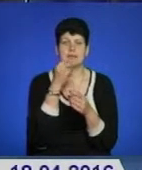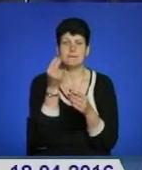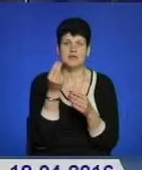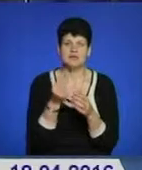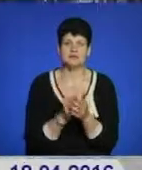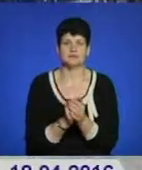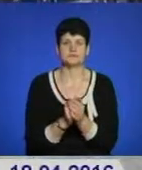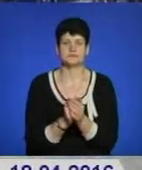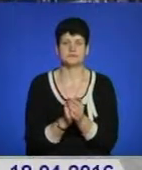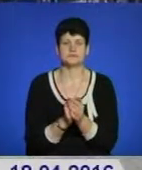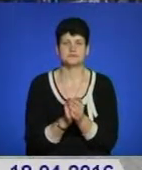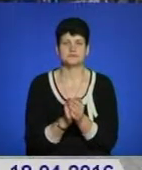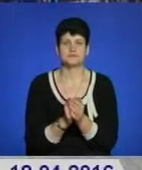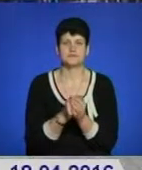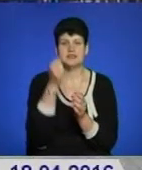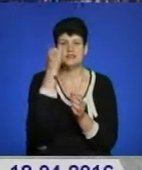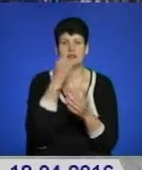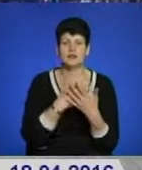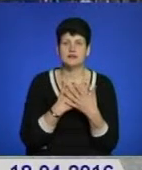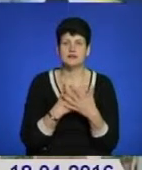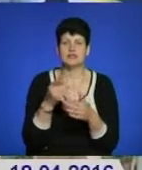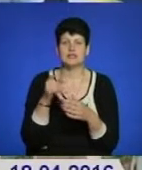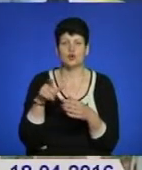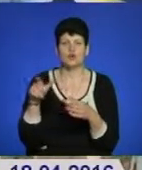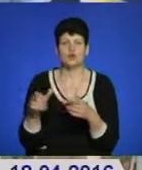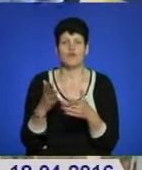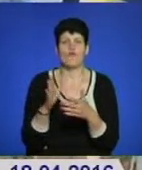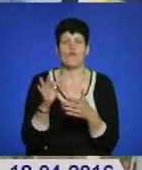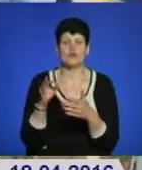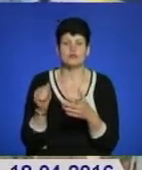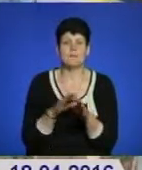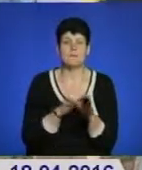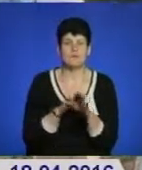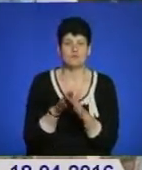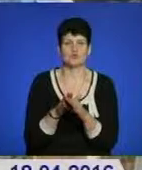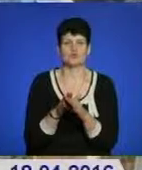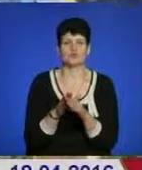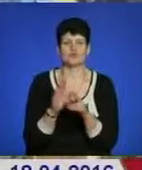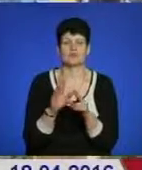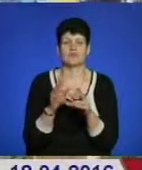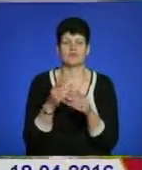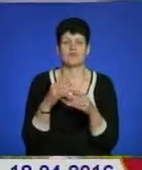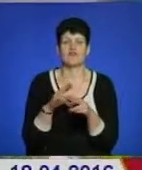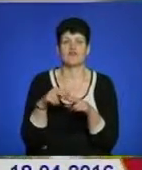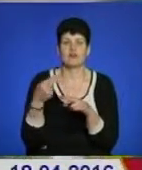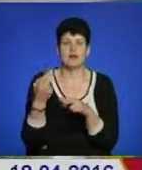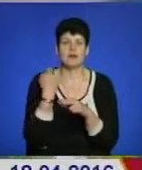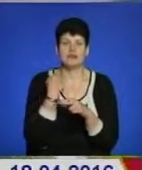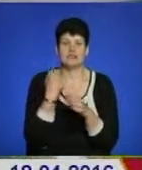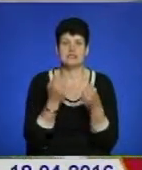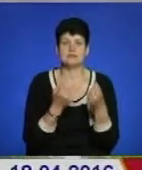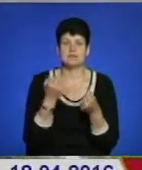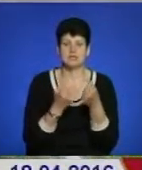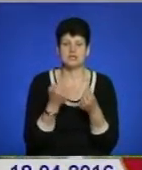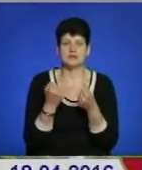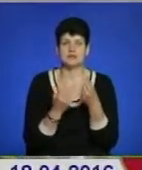колеги. Завдяки активності тернополян, волонтерам майже повністю вдалося погасити борг за машину, яку придбали за